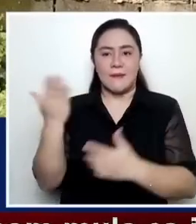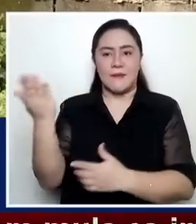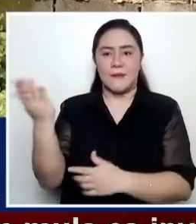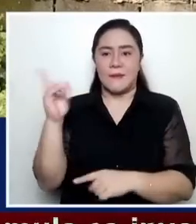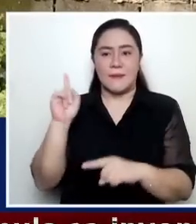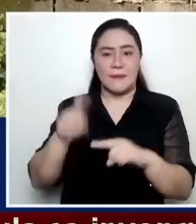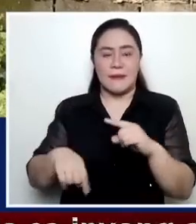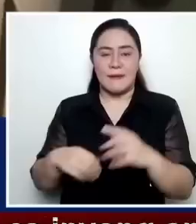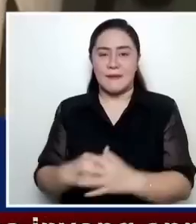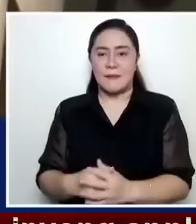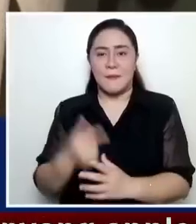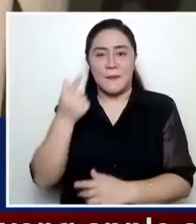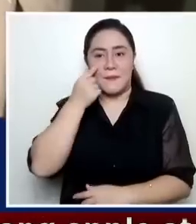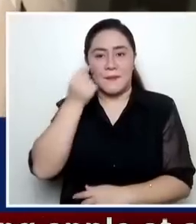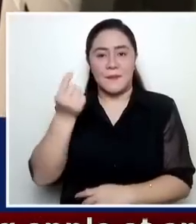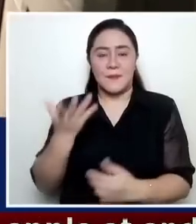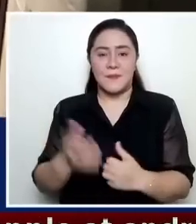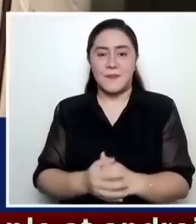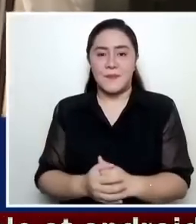Hindi na pwede.